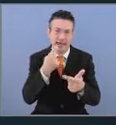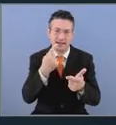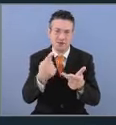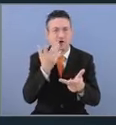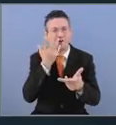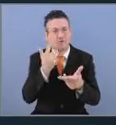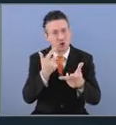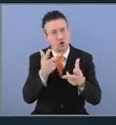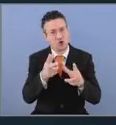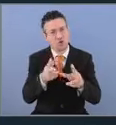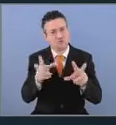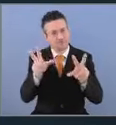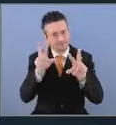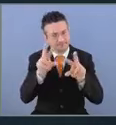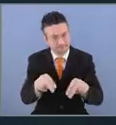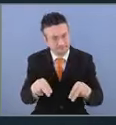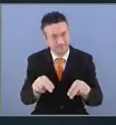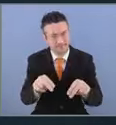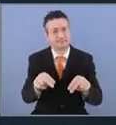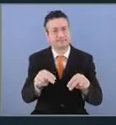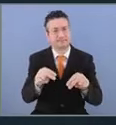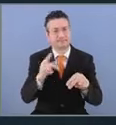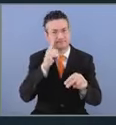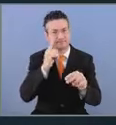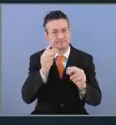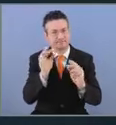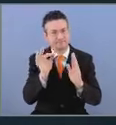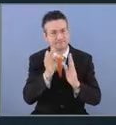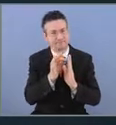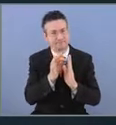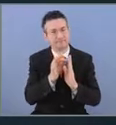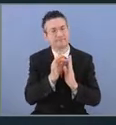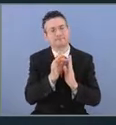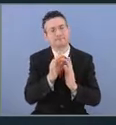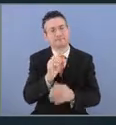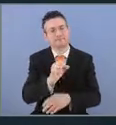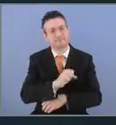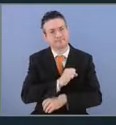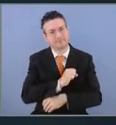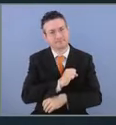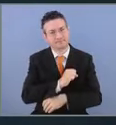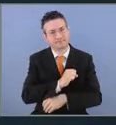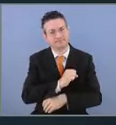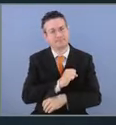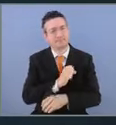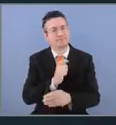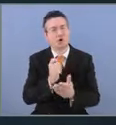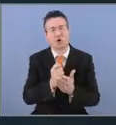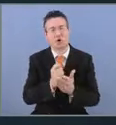lo voglio toccare nuovamente questo punto, perché lo consideriamo molto molto importante, cioè